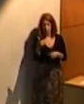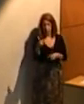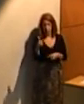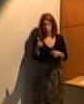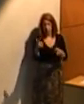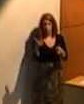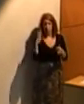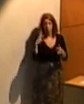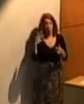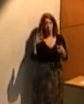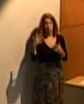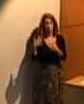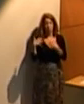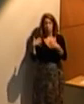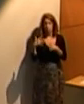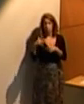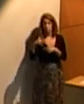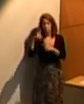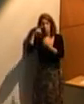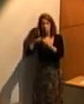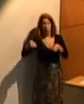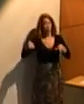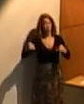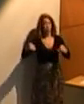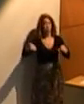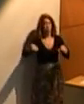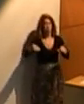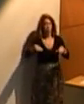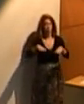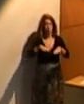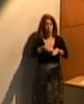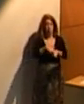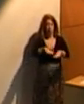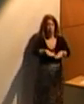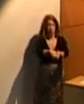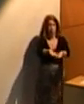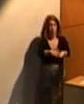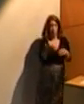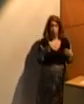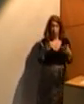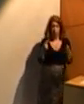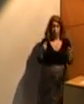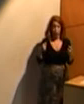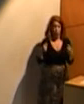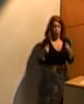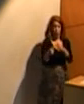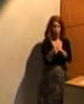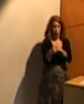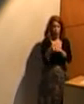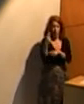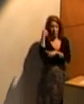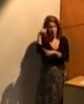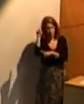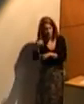c'est ça je pense que là dessus l'autre question est tout à fait bonnes parce qu'il ya un changement de posture des philosophes comme des